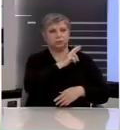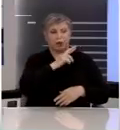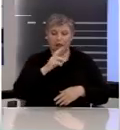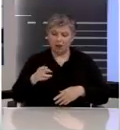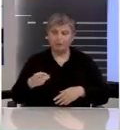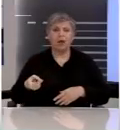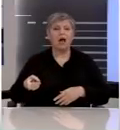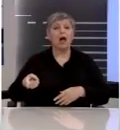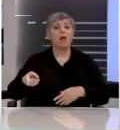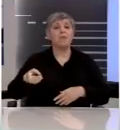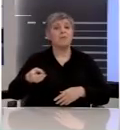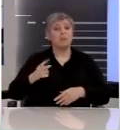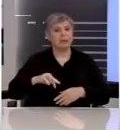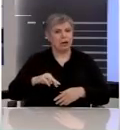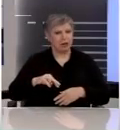ότι το έγγραφο αυτό